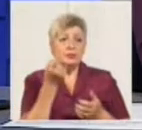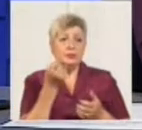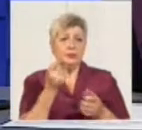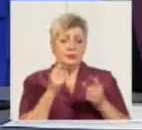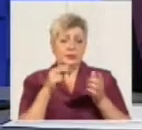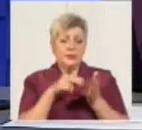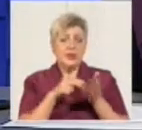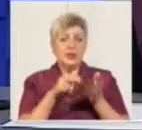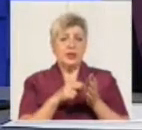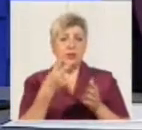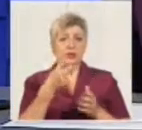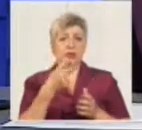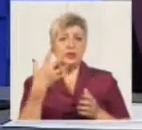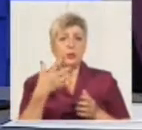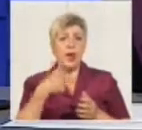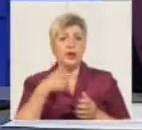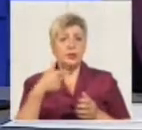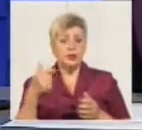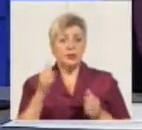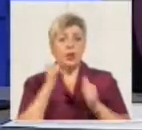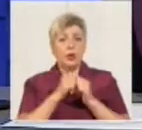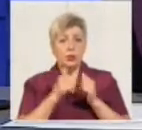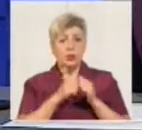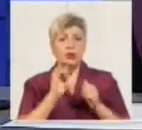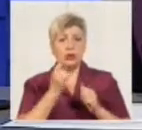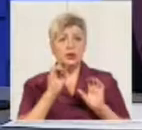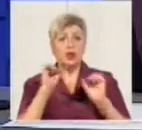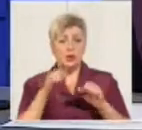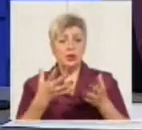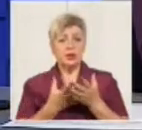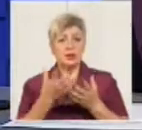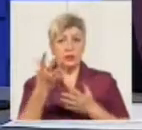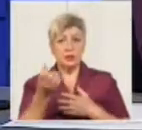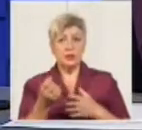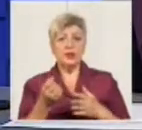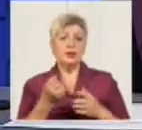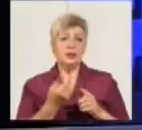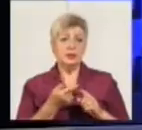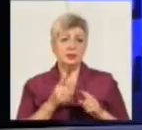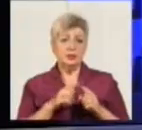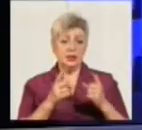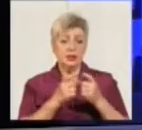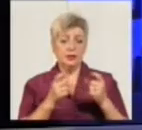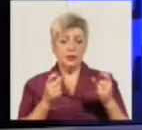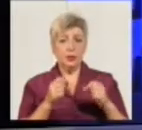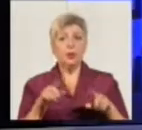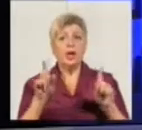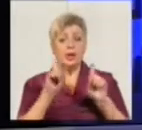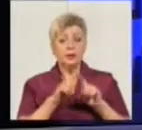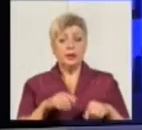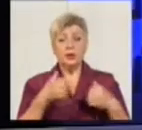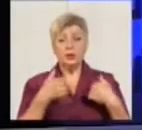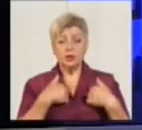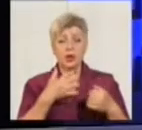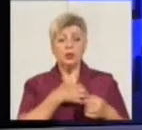квиток, кожна дитина могла сплатити це з сімейного бюджету. Також я хочу